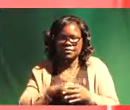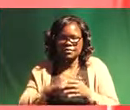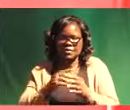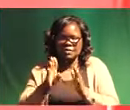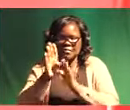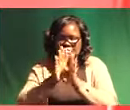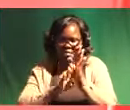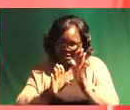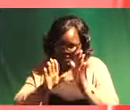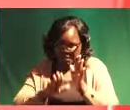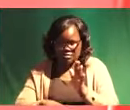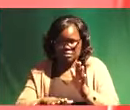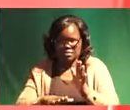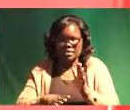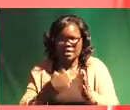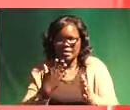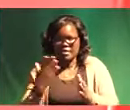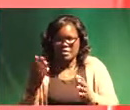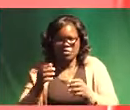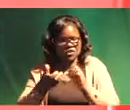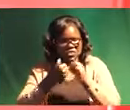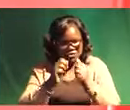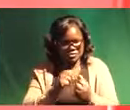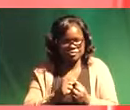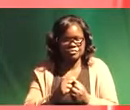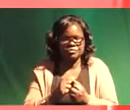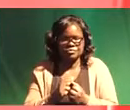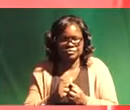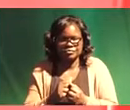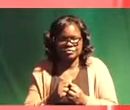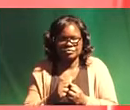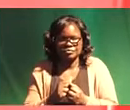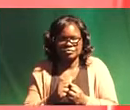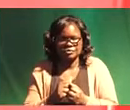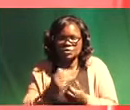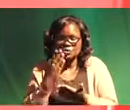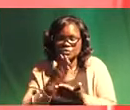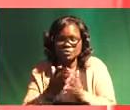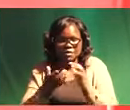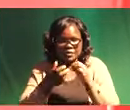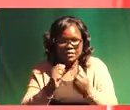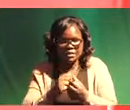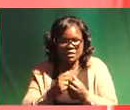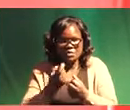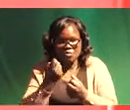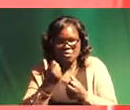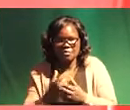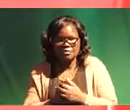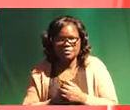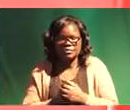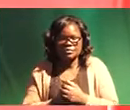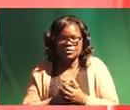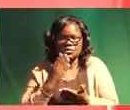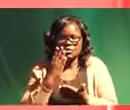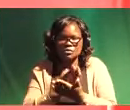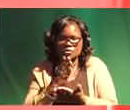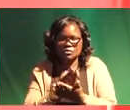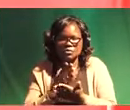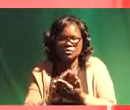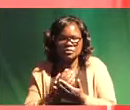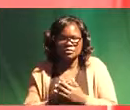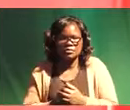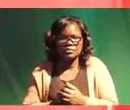chini mambo yatabadilika. Si yalibadilika kidogo? Ni kweli au si